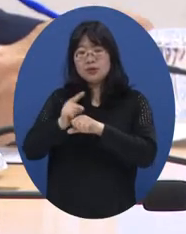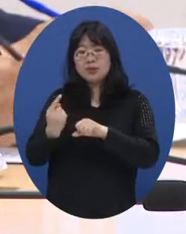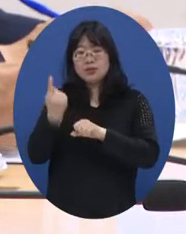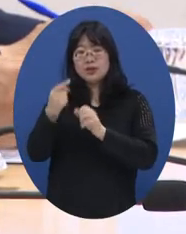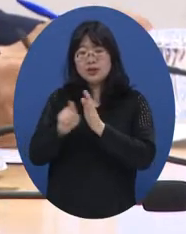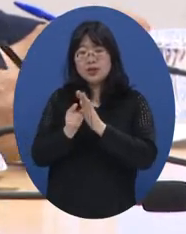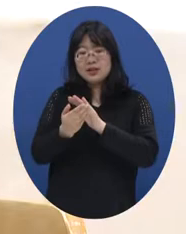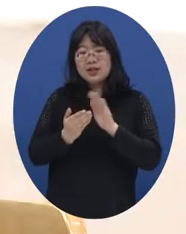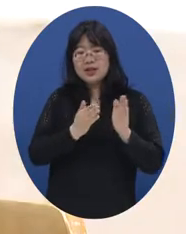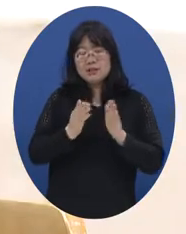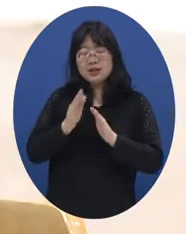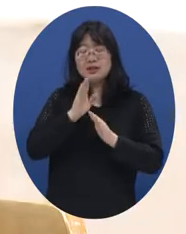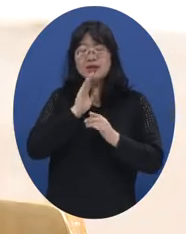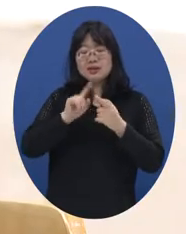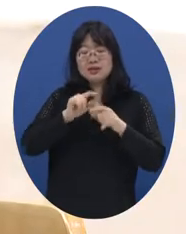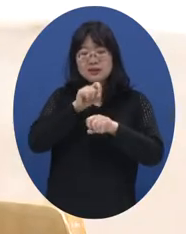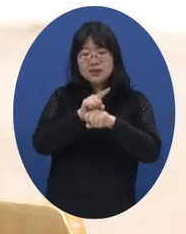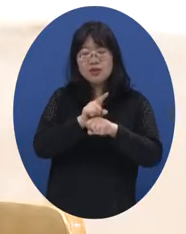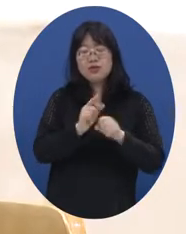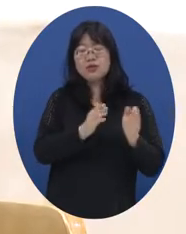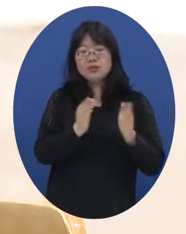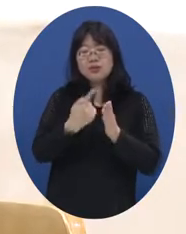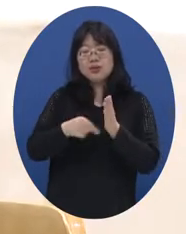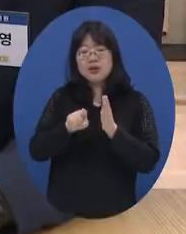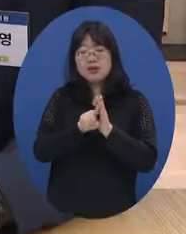높이고 예비 타당성 조사 등에 대응하기 위해